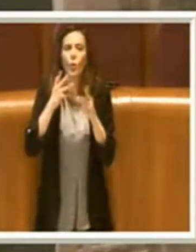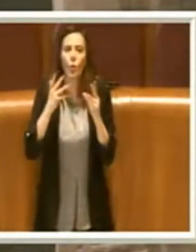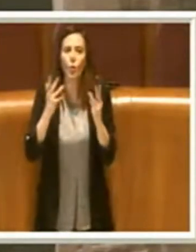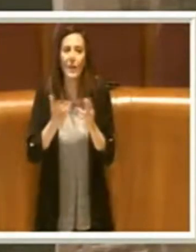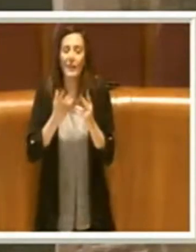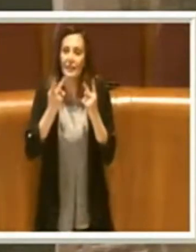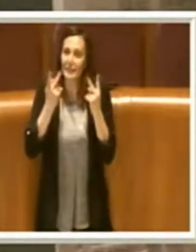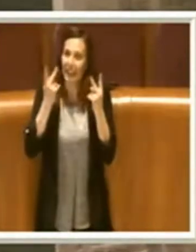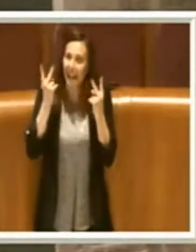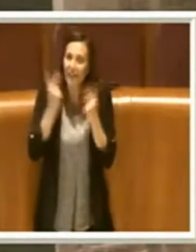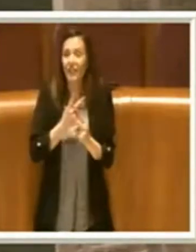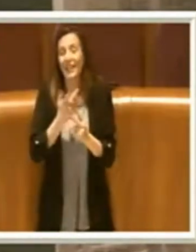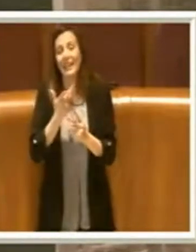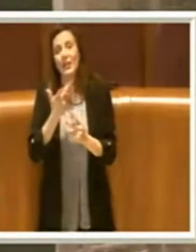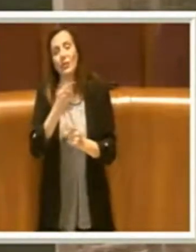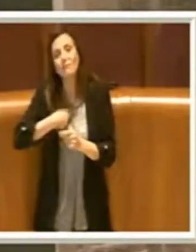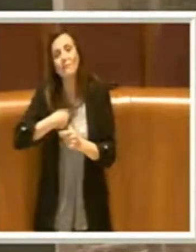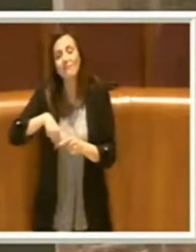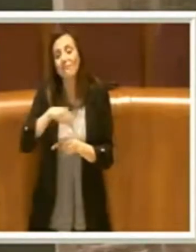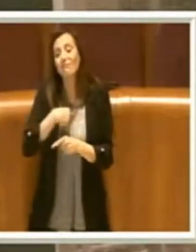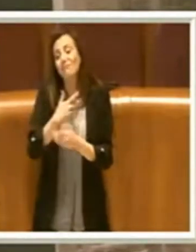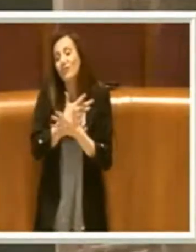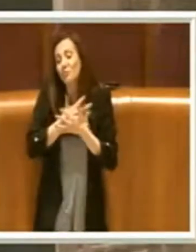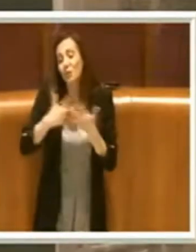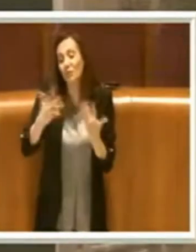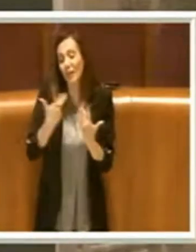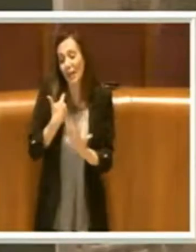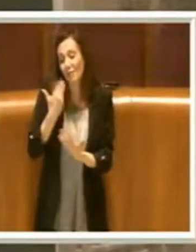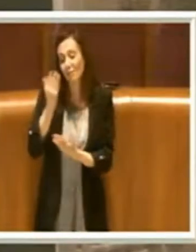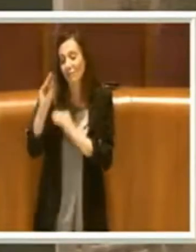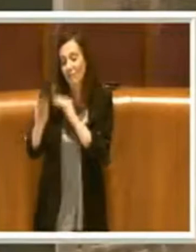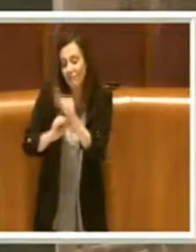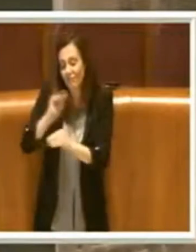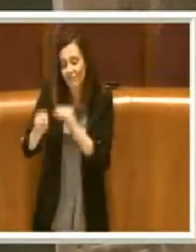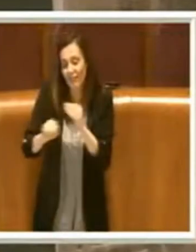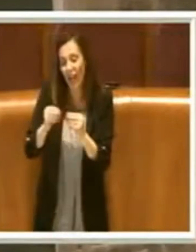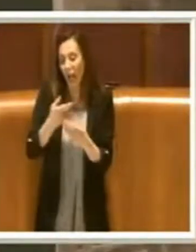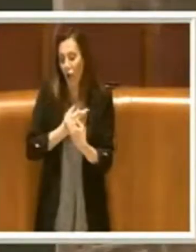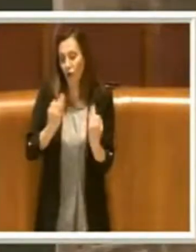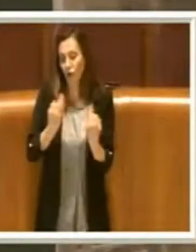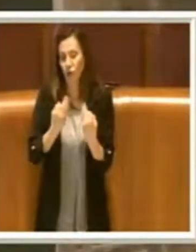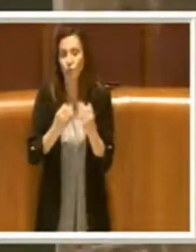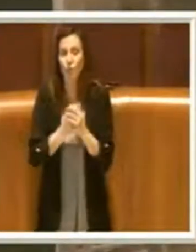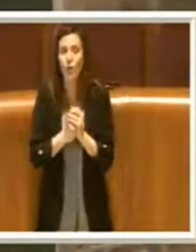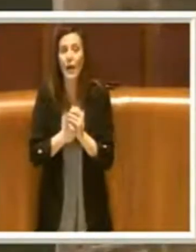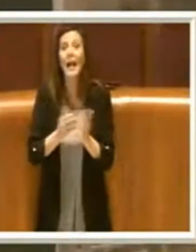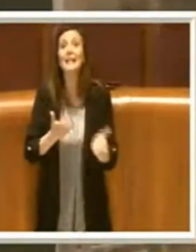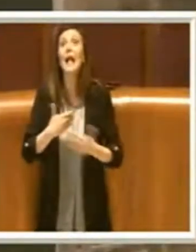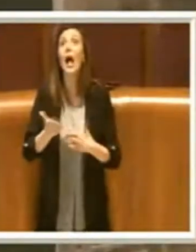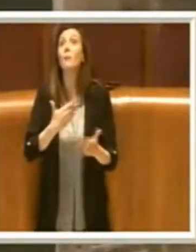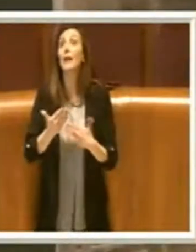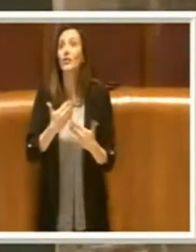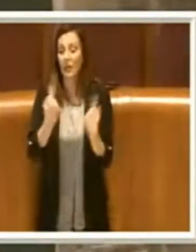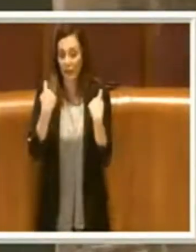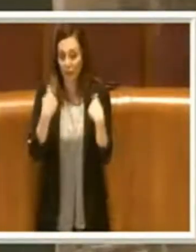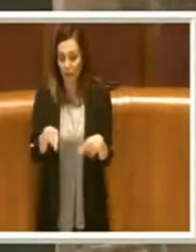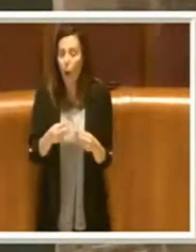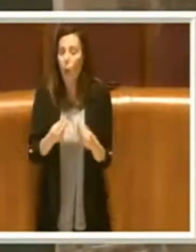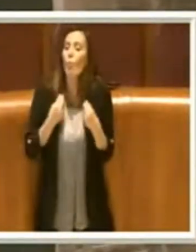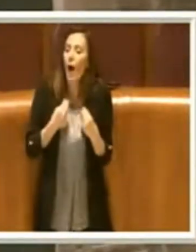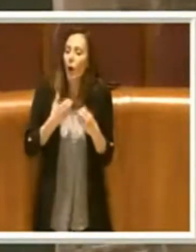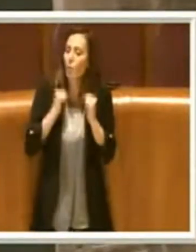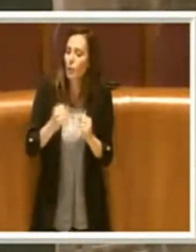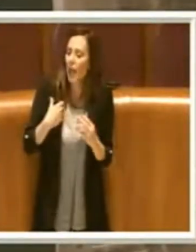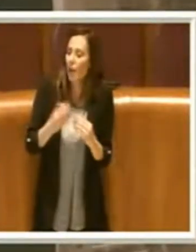ambizioso ciò che chiediamo ma ci proviamo perché secondo noi è giusto farlo e se non è un'emergenza questa quando possiamo